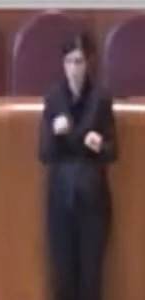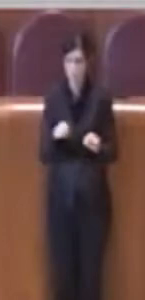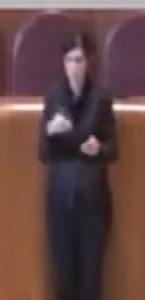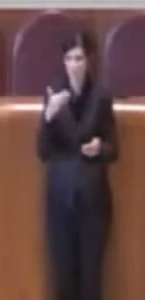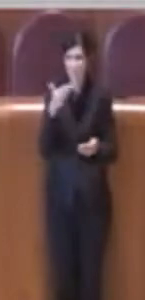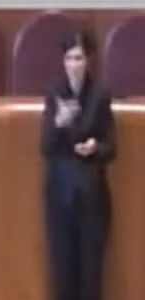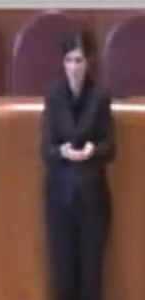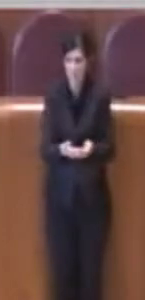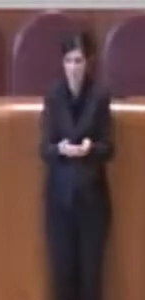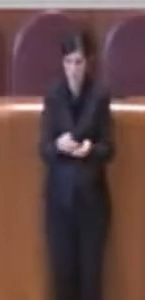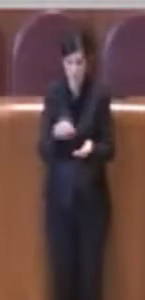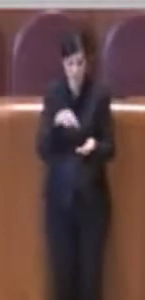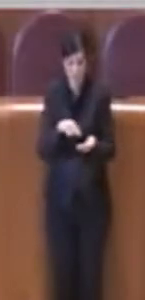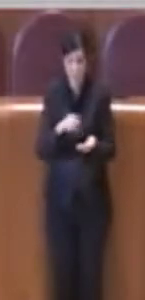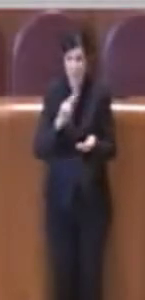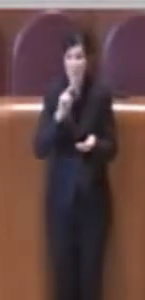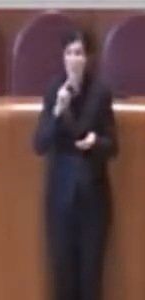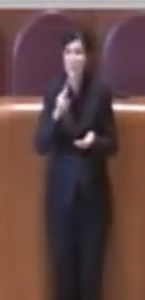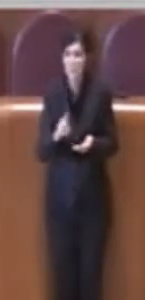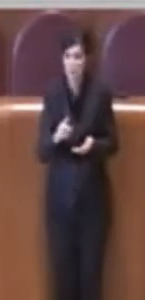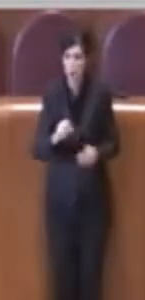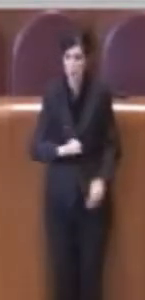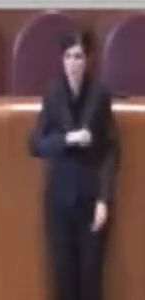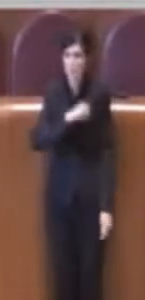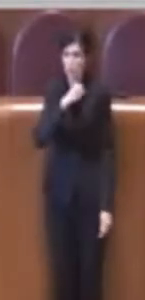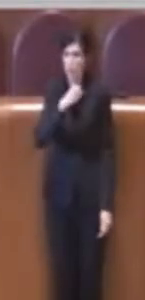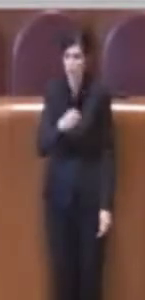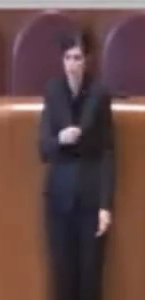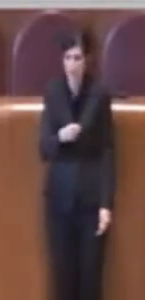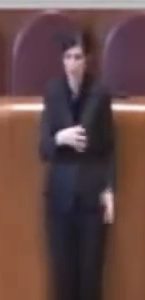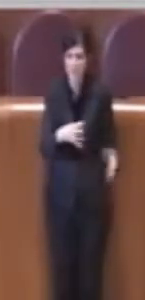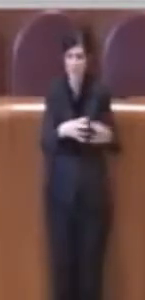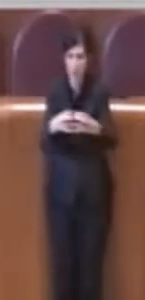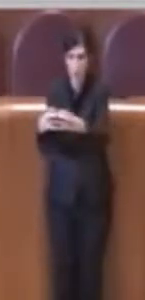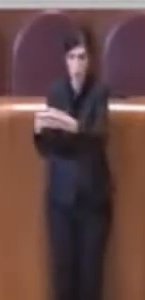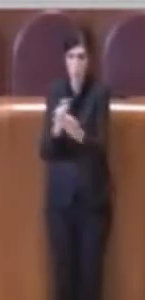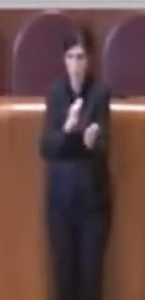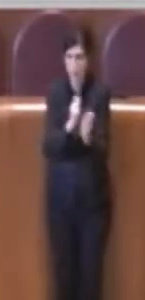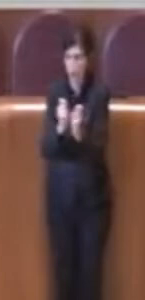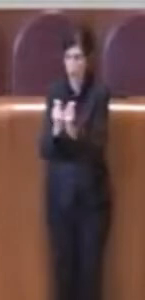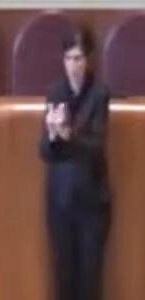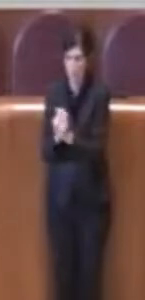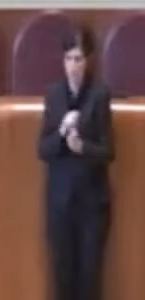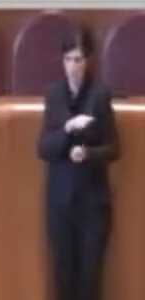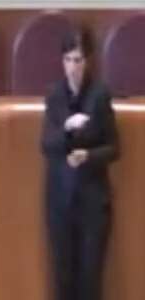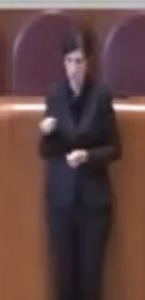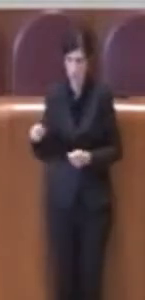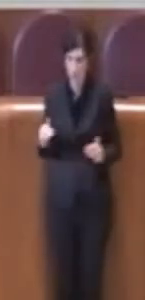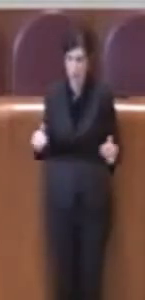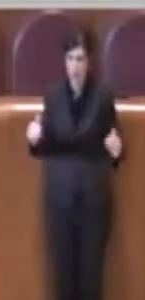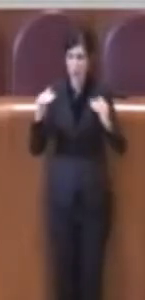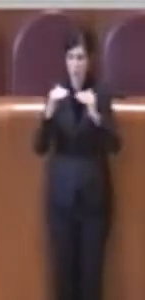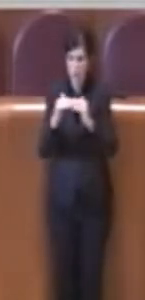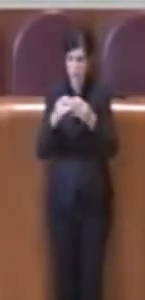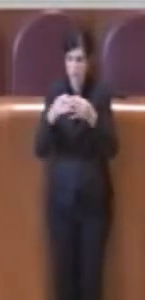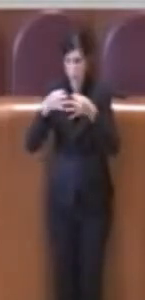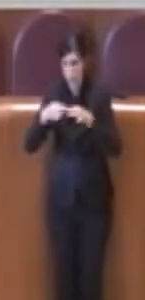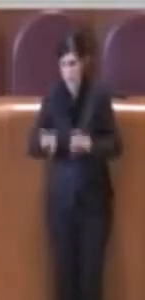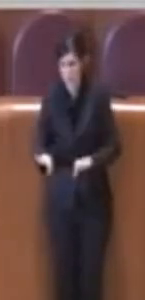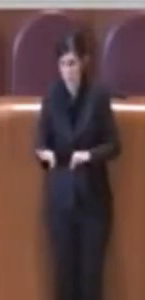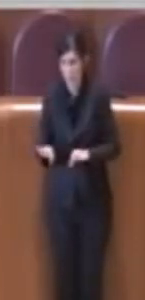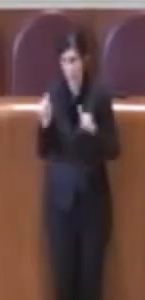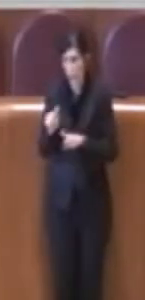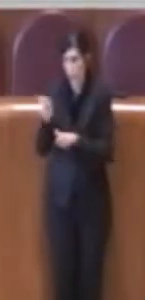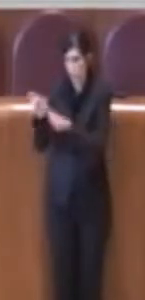alle sofferenze delle categorie commerciali, nell'equilibrio però del rispetto dei